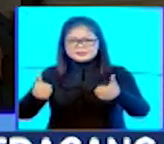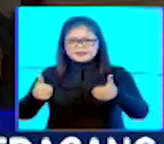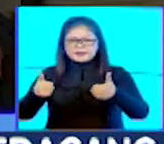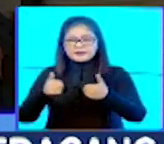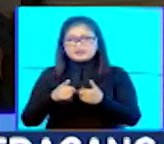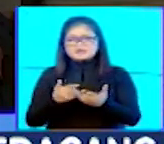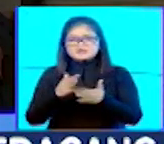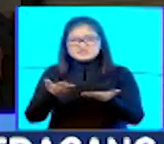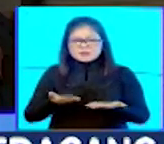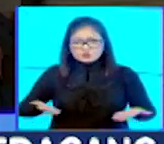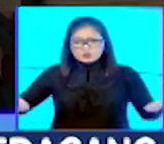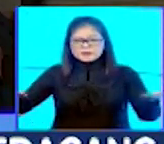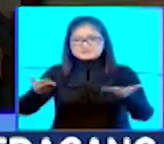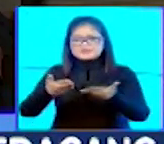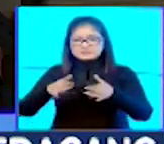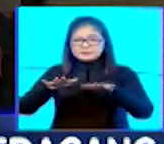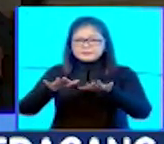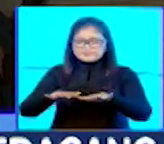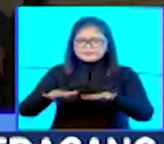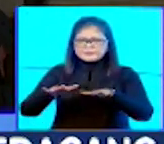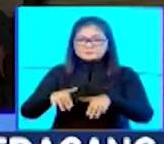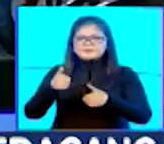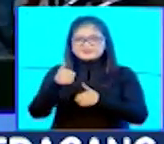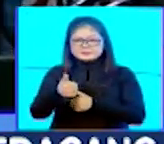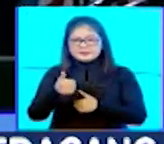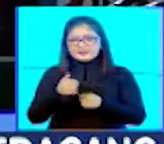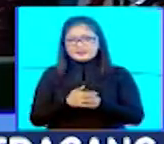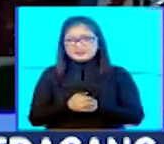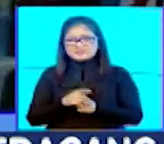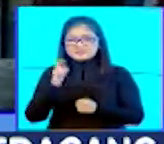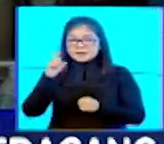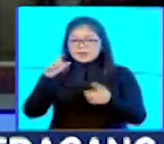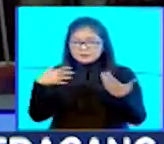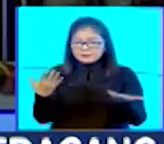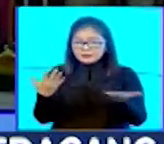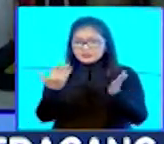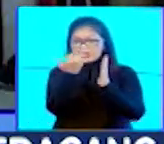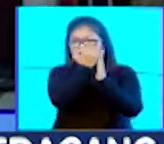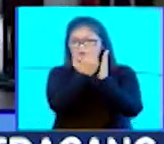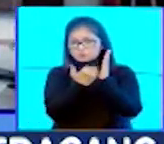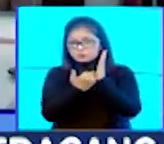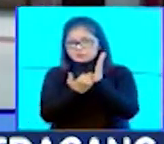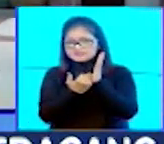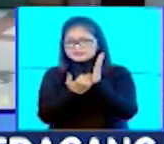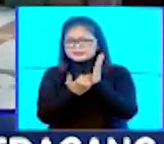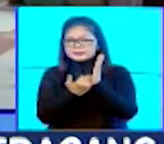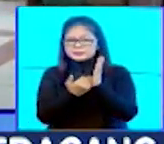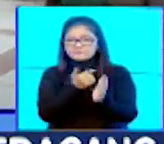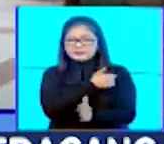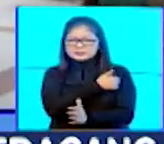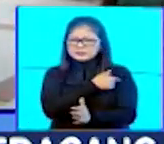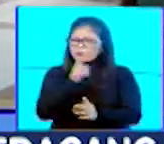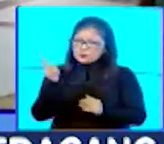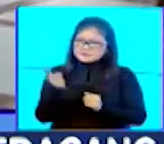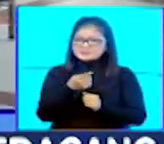yang terjadi selama ini. Salah satunya adalah tentunya dengan mendukung ketentuan wajib vaksinasi. Itulah dasar kenapa pusat